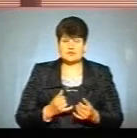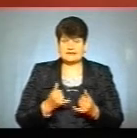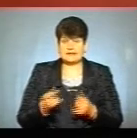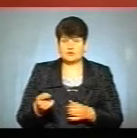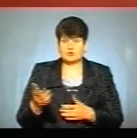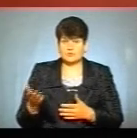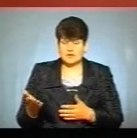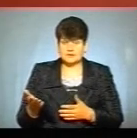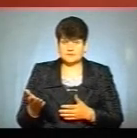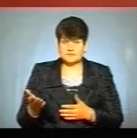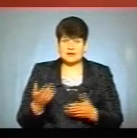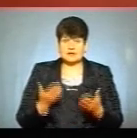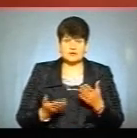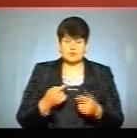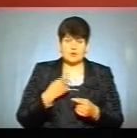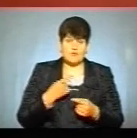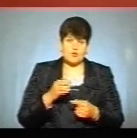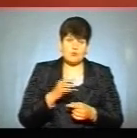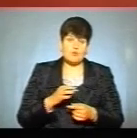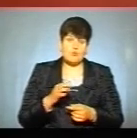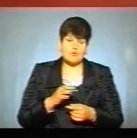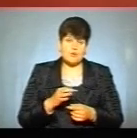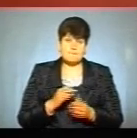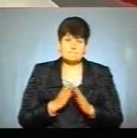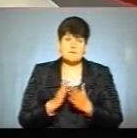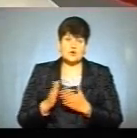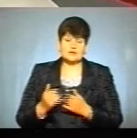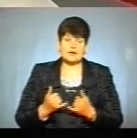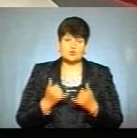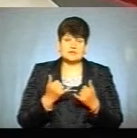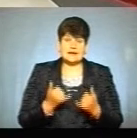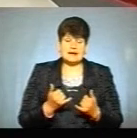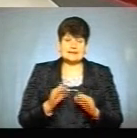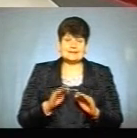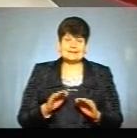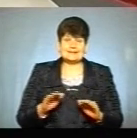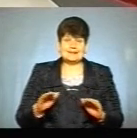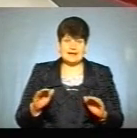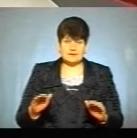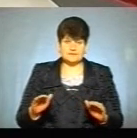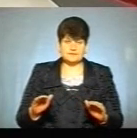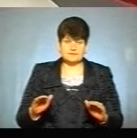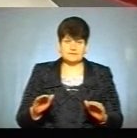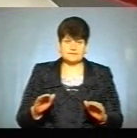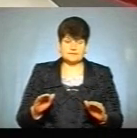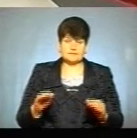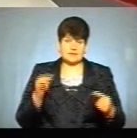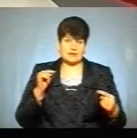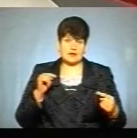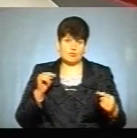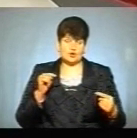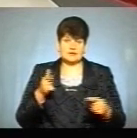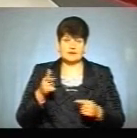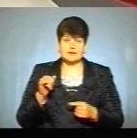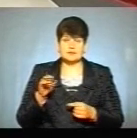тернополян. Якщо ми говоримо про, наприклад, бібліотеку для дітей напроти